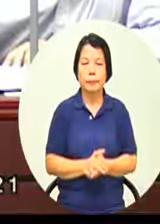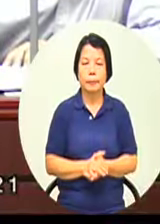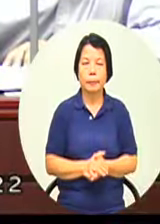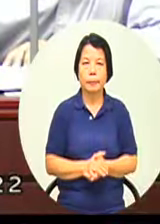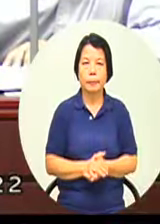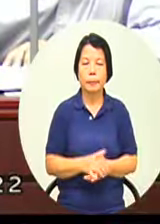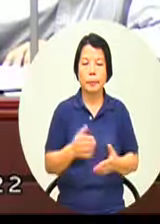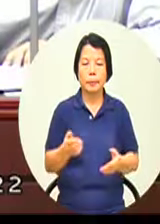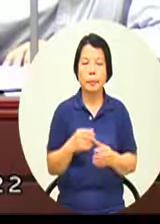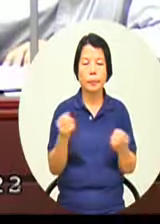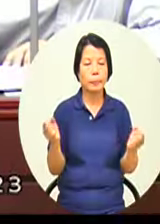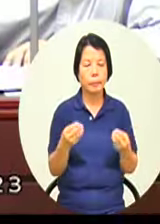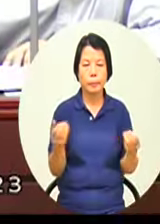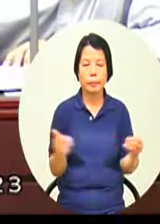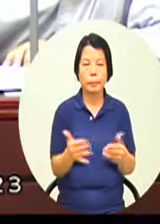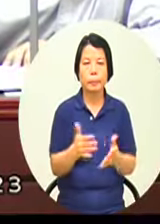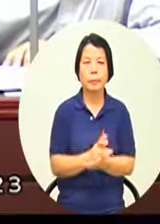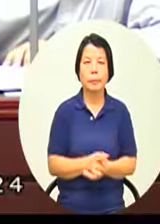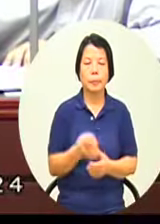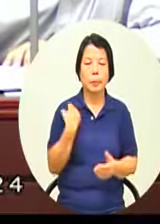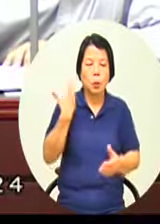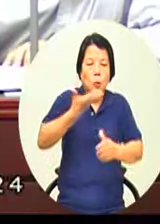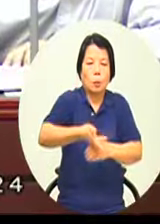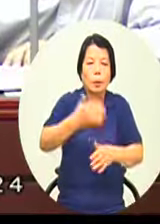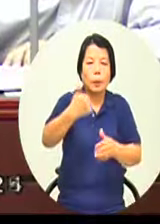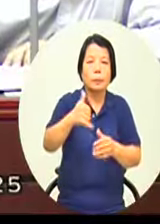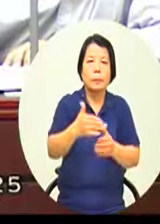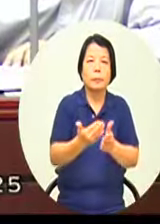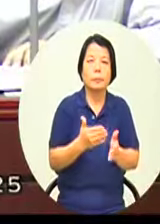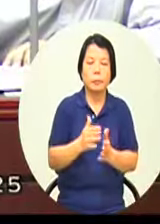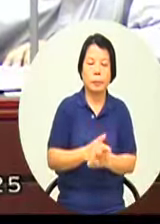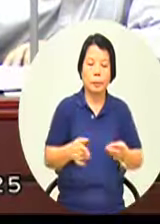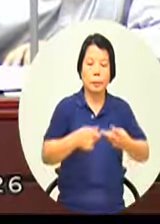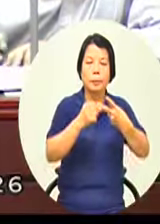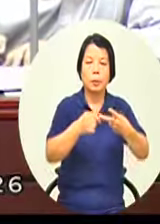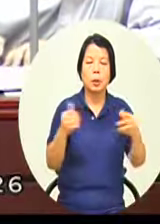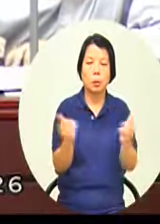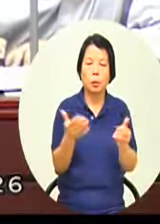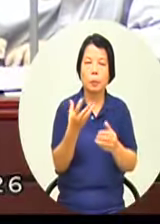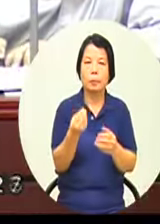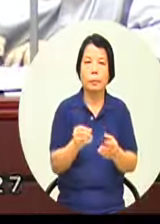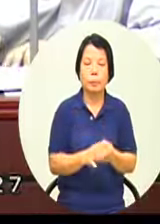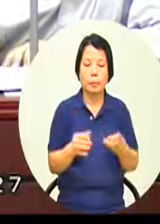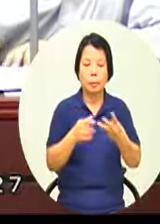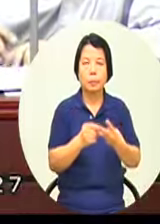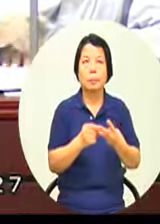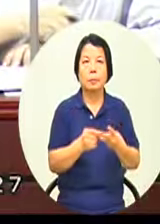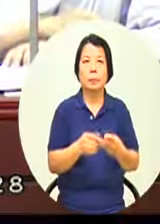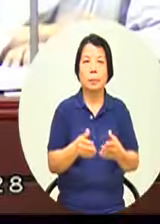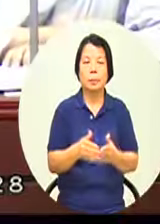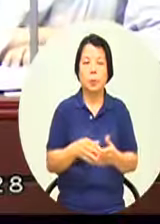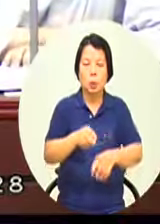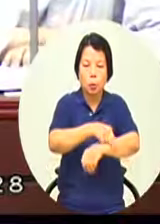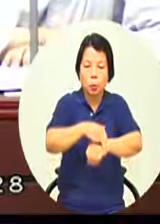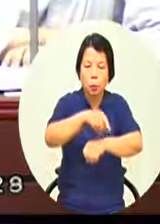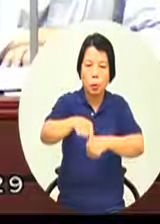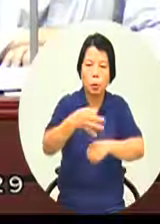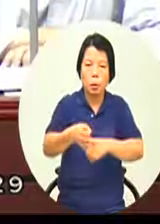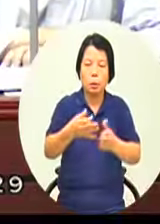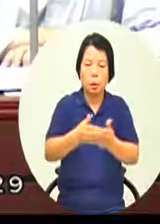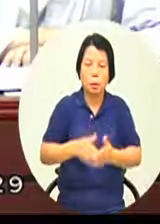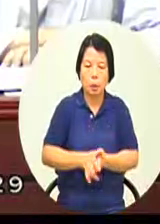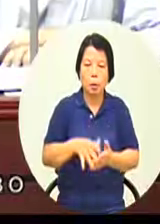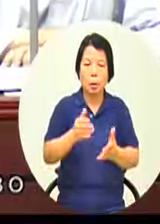已经没有问题嘛？ 就是花苞还没有成。 对，那第二个阶段应该也没有问题。但第三个阶段的规划费目前还没有核